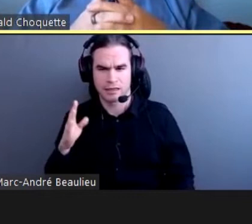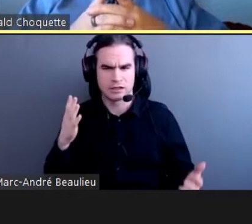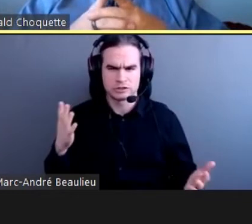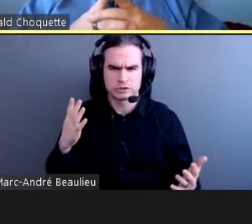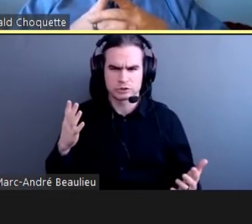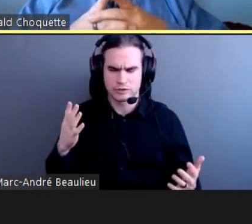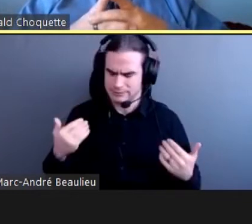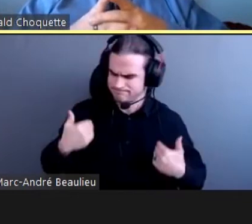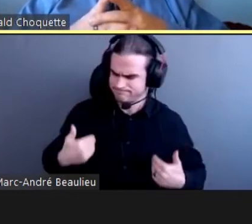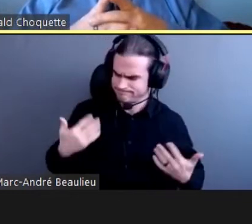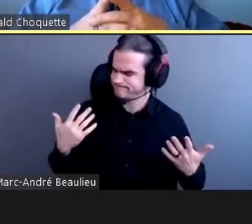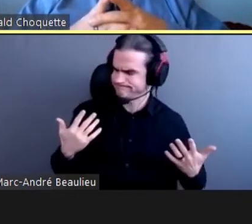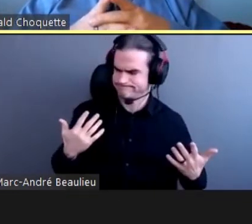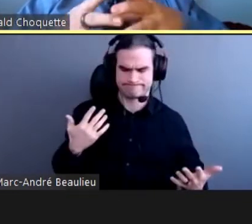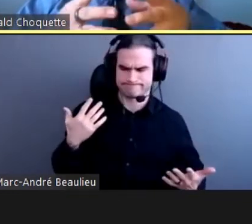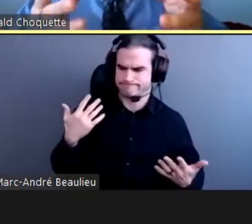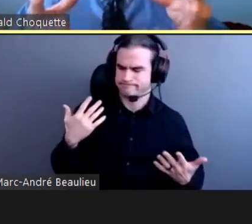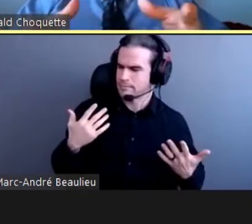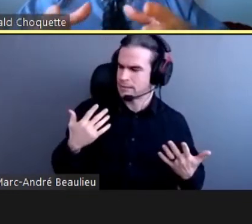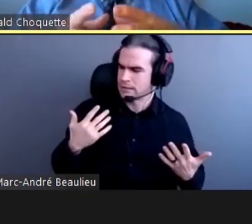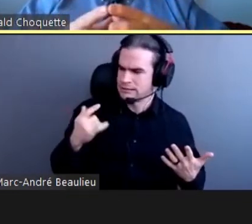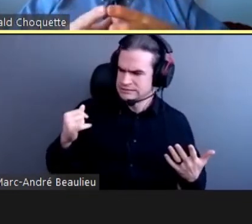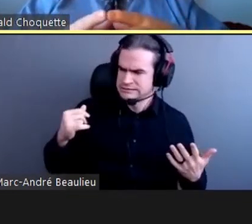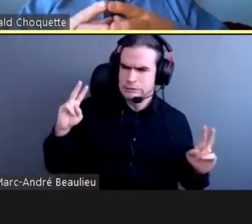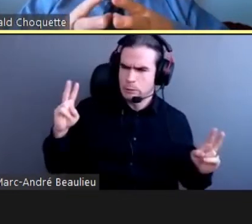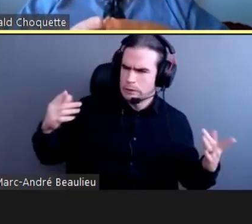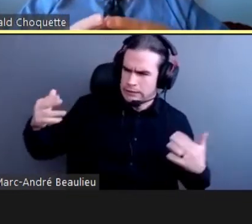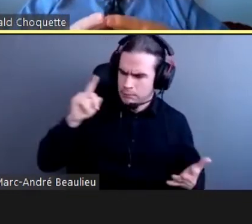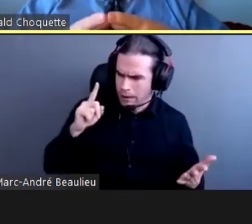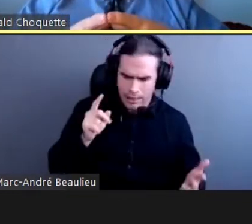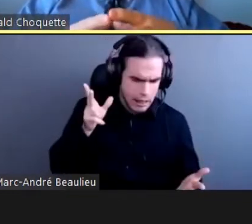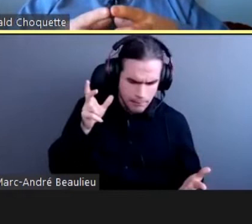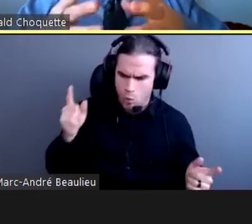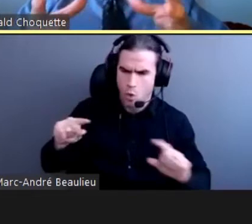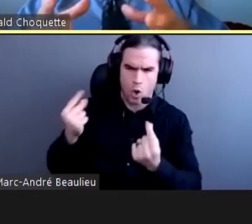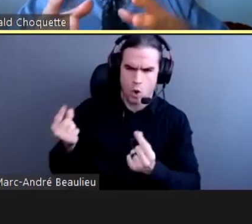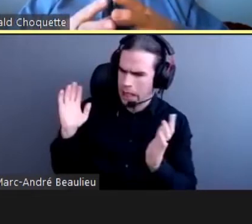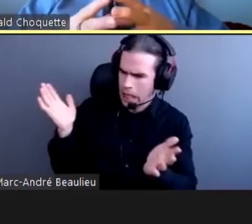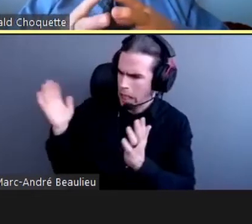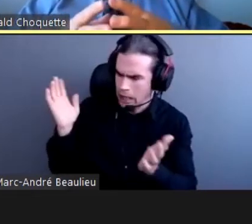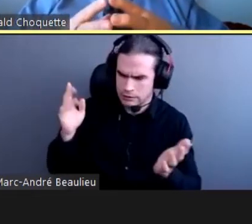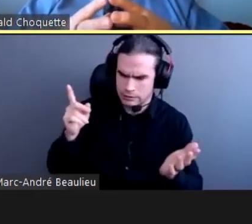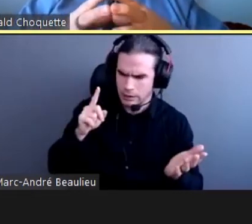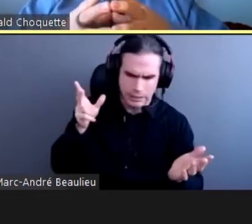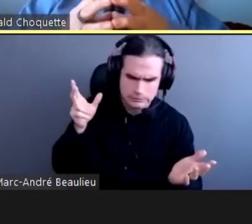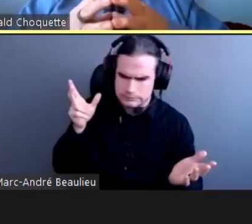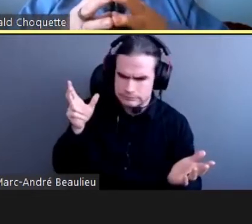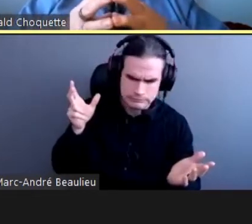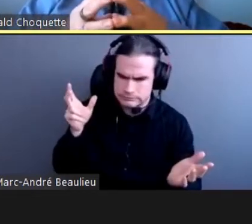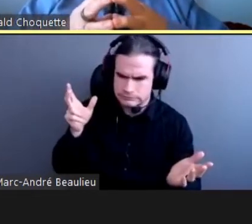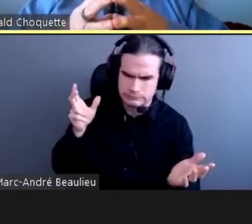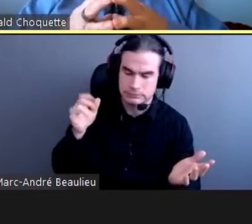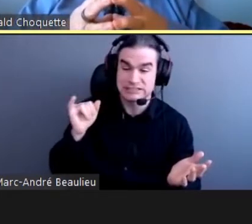rapporter qu'ils ont beaucoup plus de difficultés dans des milieux bruyants ou en groupe par rapport à une situation